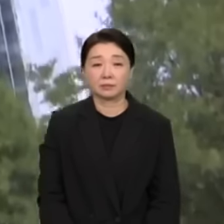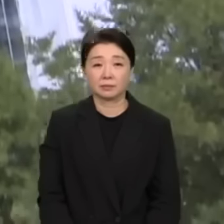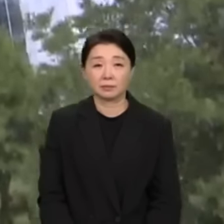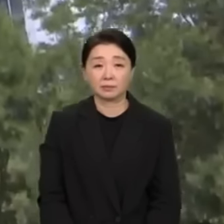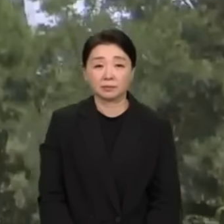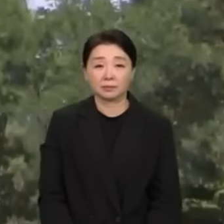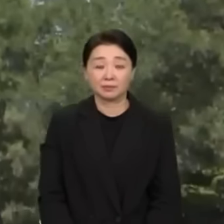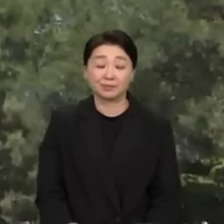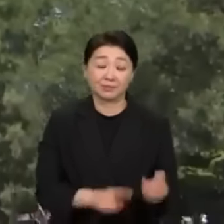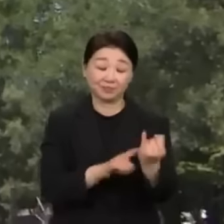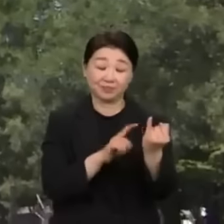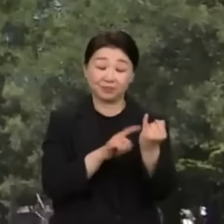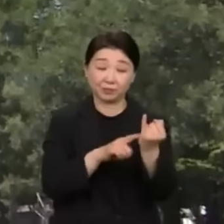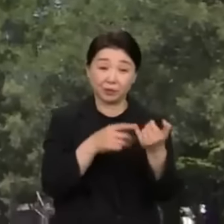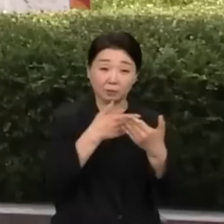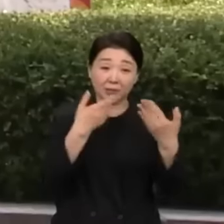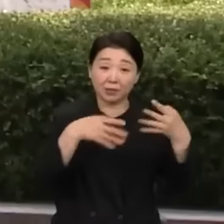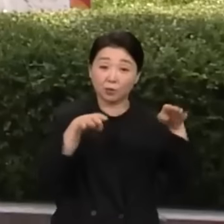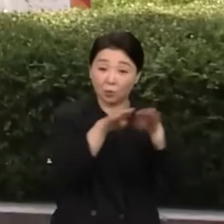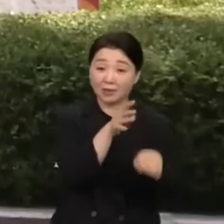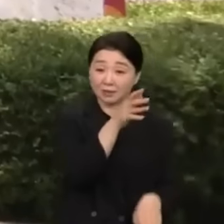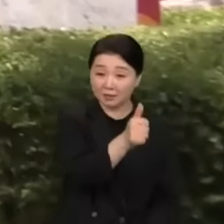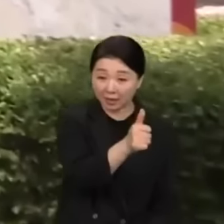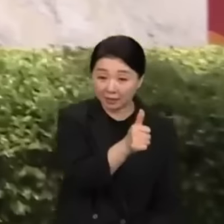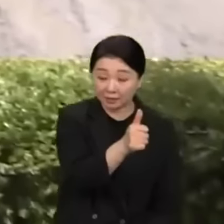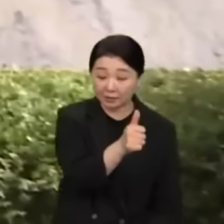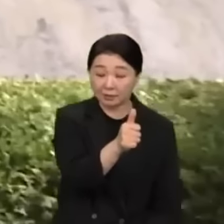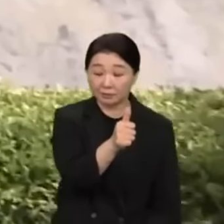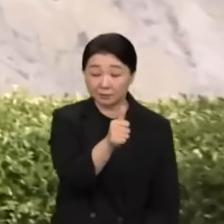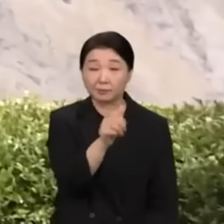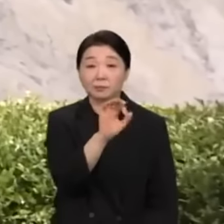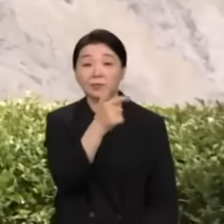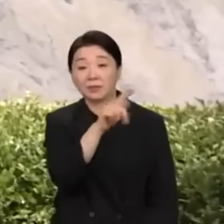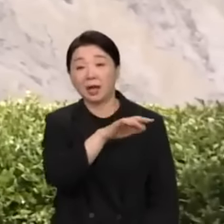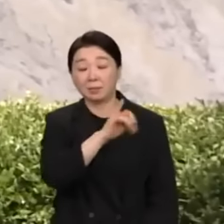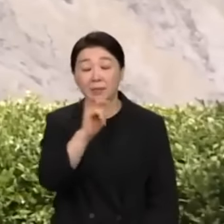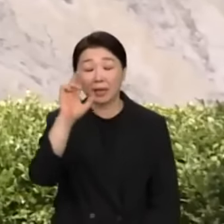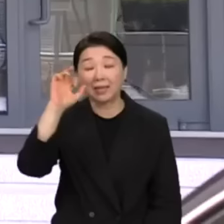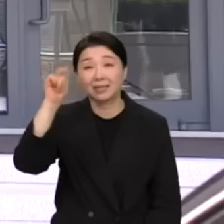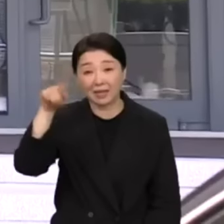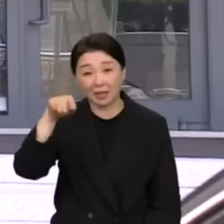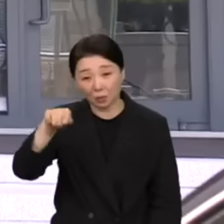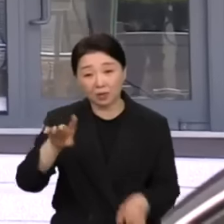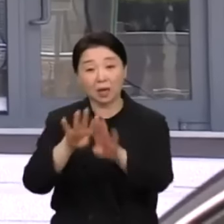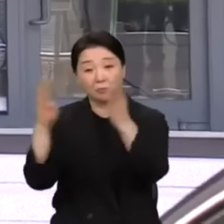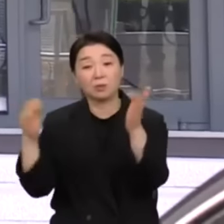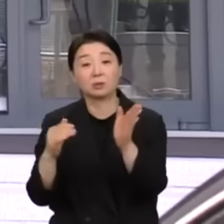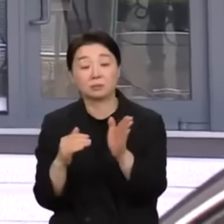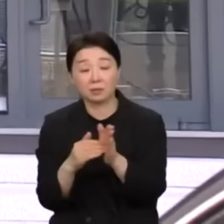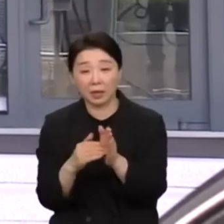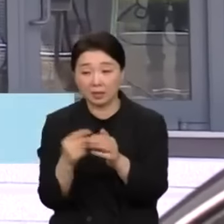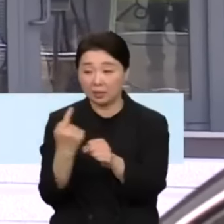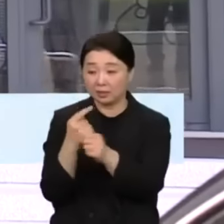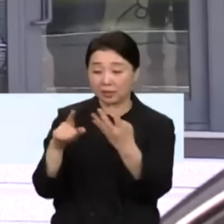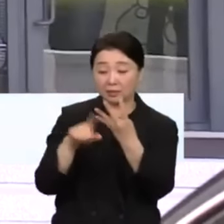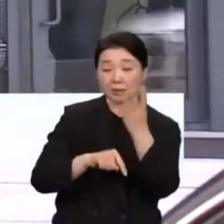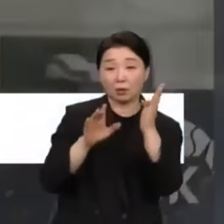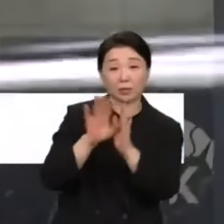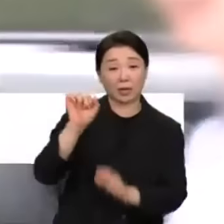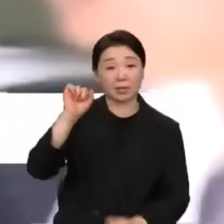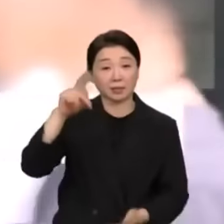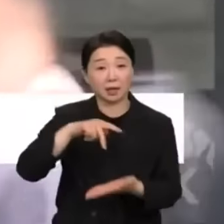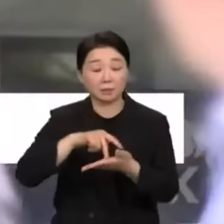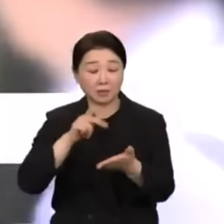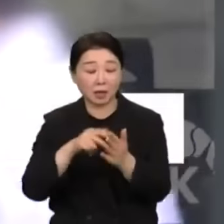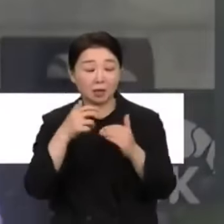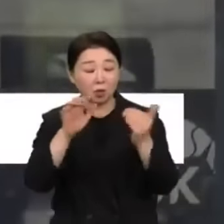노소영 씨가 관장으로 있는 아트센터 나비는 지난 2000년 SK 서린빌딩에 문을 열었습니다. 그런데 지난해 4월 SK 측에서